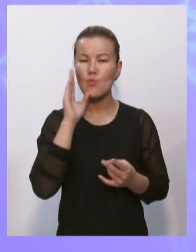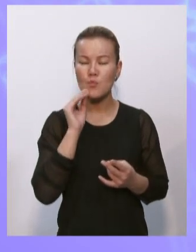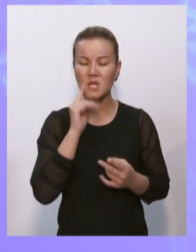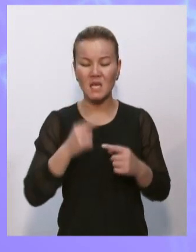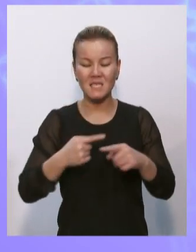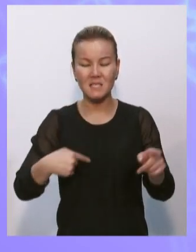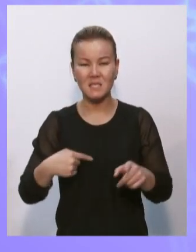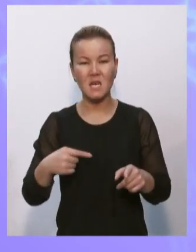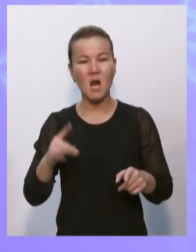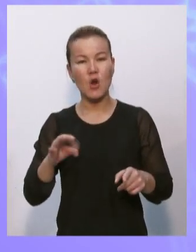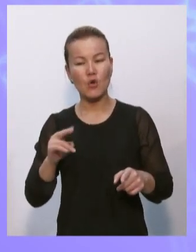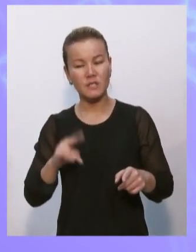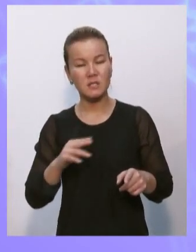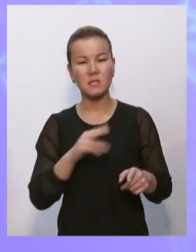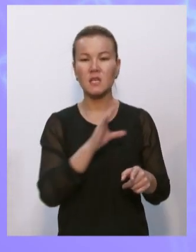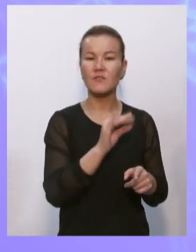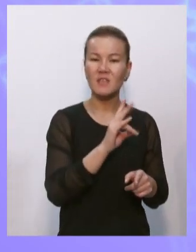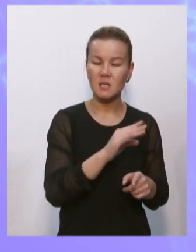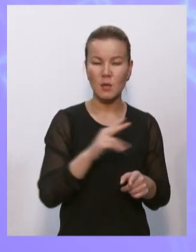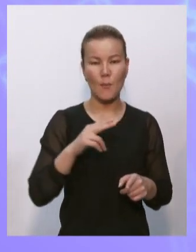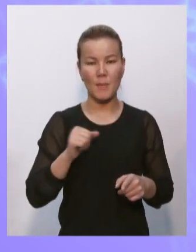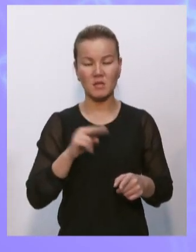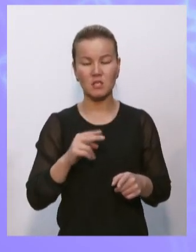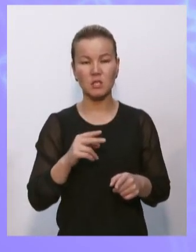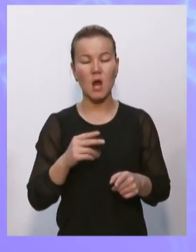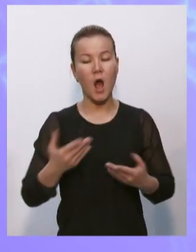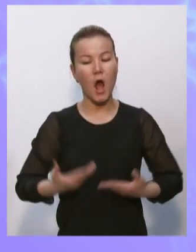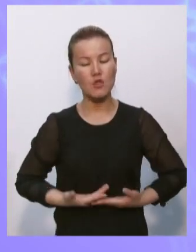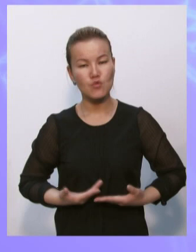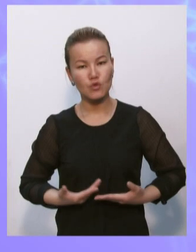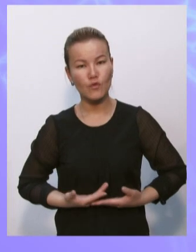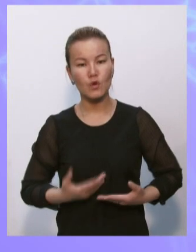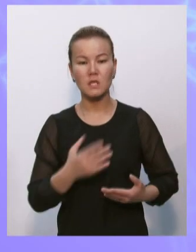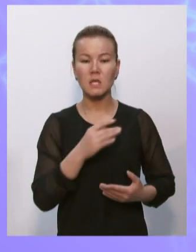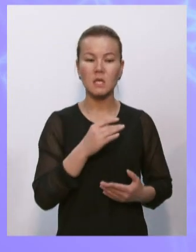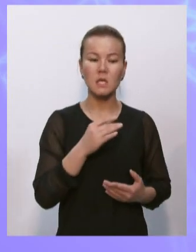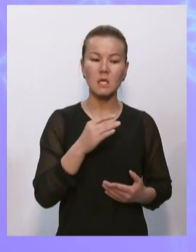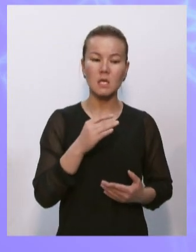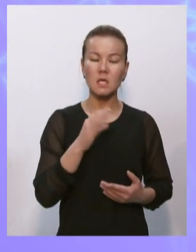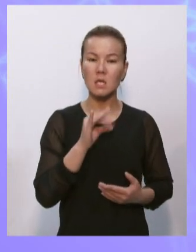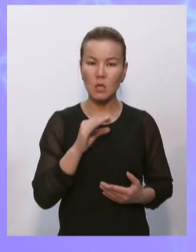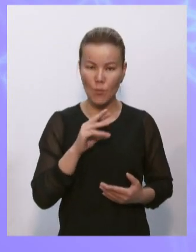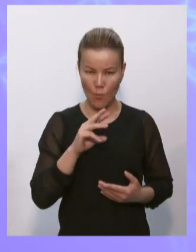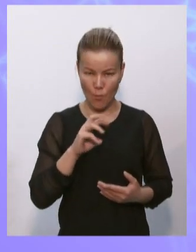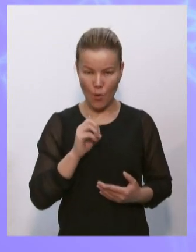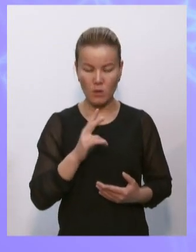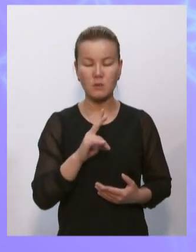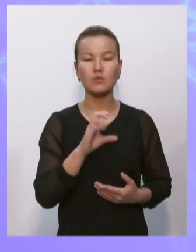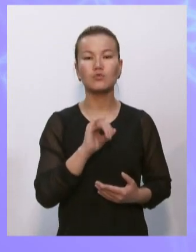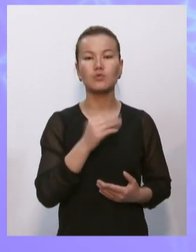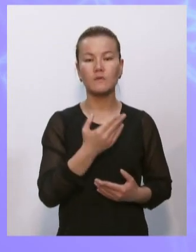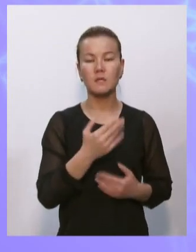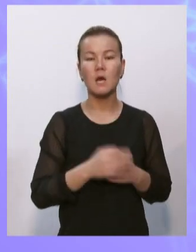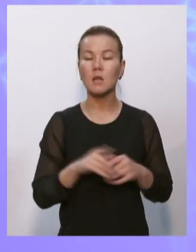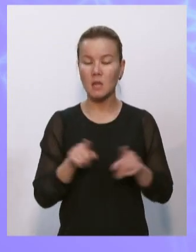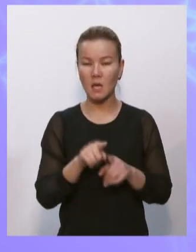различать родительный и винительный падежи одушевленных имен существительных, так